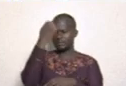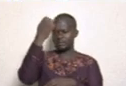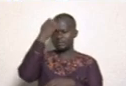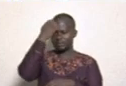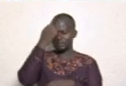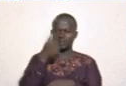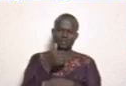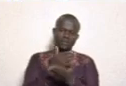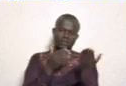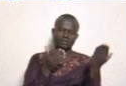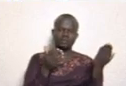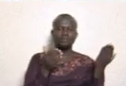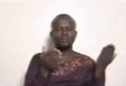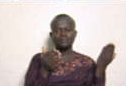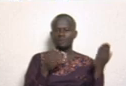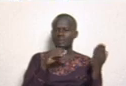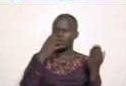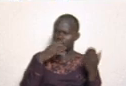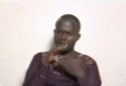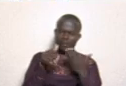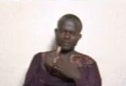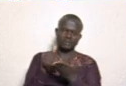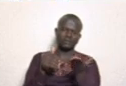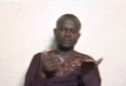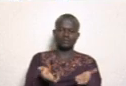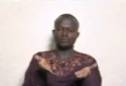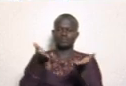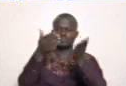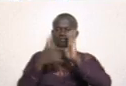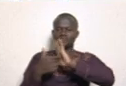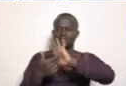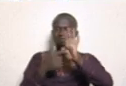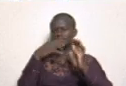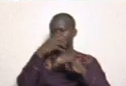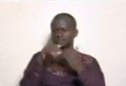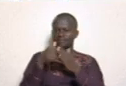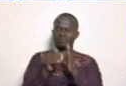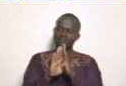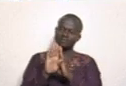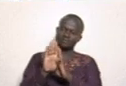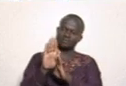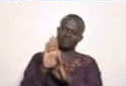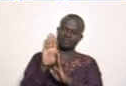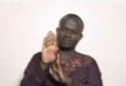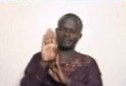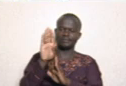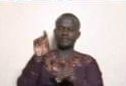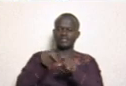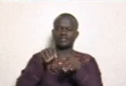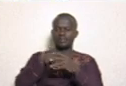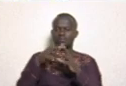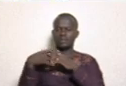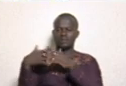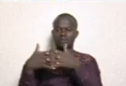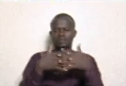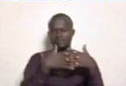Bulayi ahariho bikaba noneho ubushyuhe ibipimo bigenda byerekana ko ubushyuhe buri kuzamuka no ku mugabane wa Leta Zunze Ubumwe